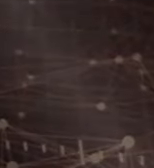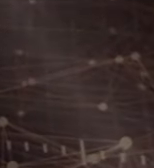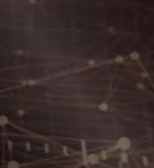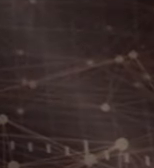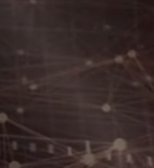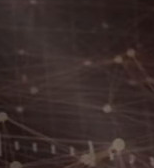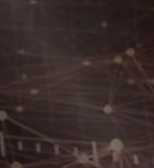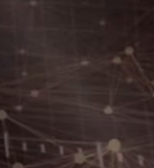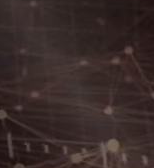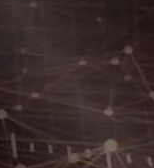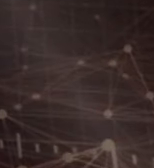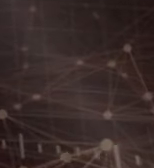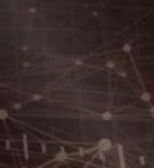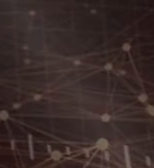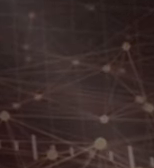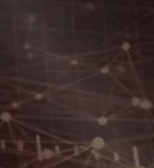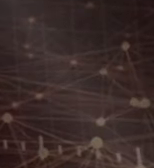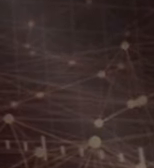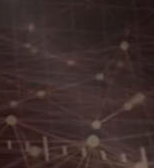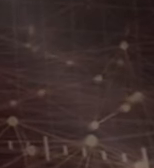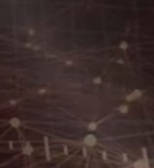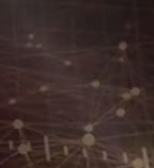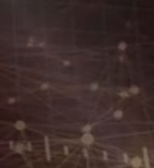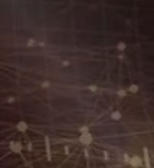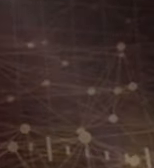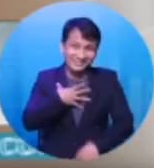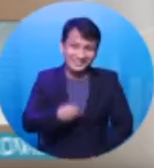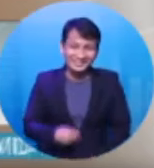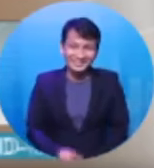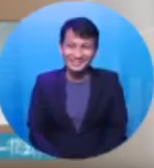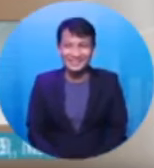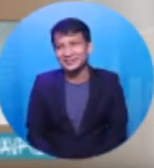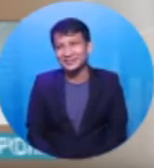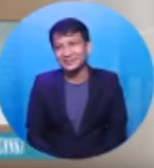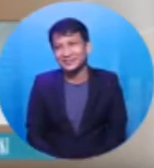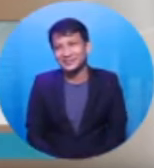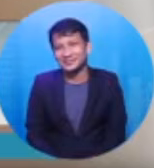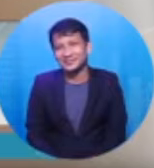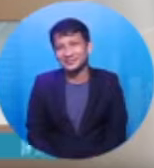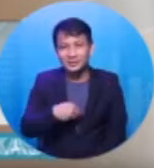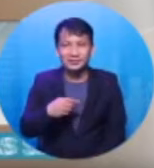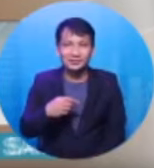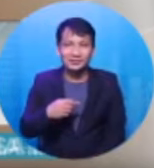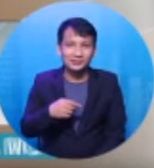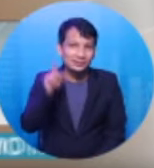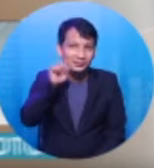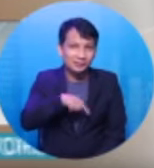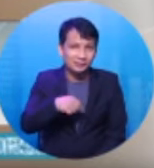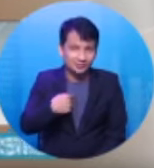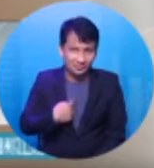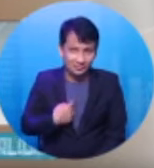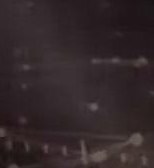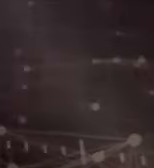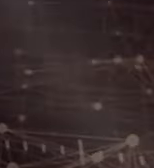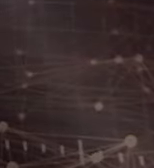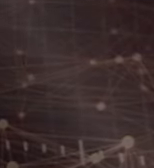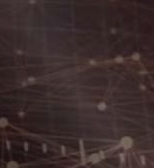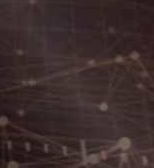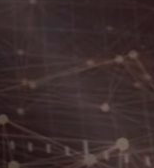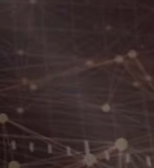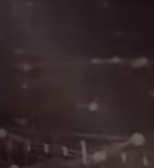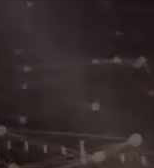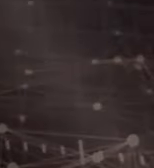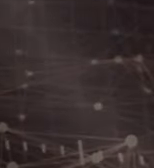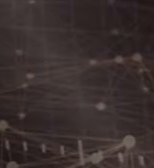Maputi na po talaga kay ma'am sa tunay na buhay? Opo. Sa personal? Opo. Ah, maputi kayo. Mistisa nga kay ma'am. O tapos ako magpakamatay? Excuse wow, me? Wow,